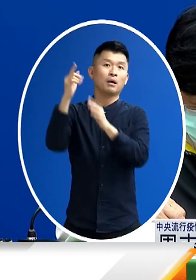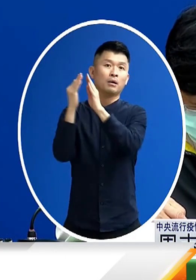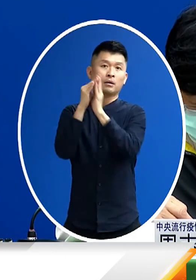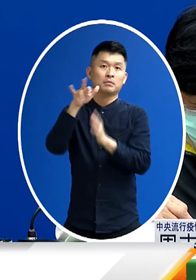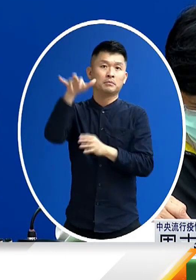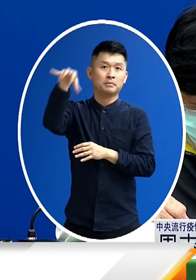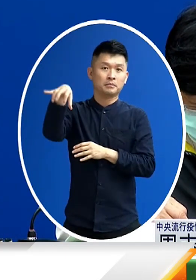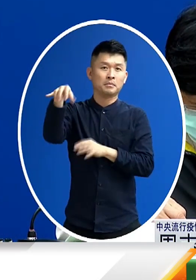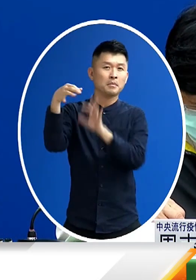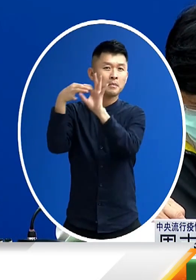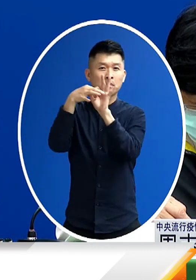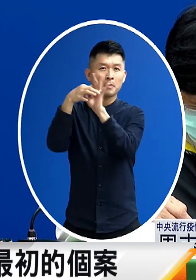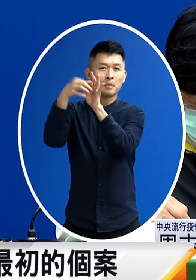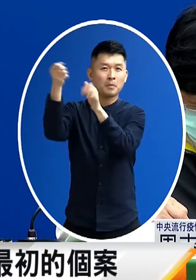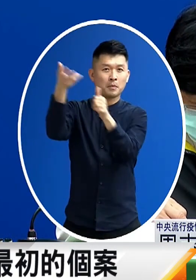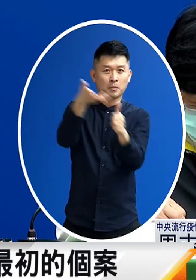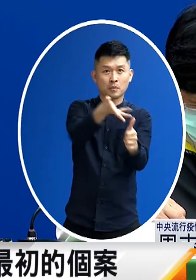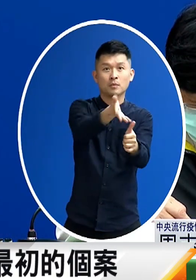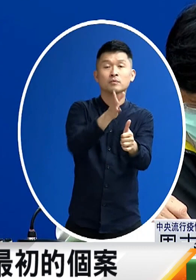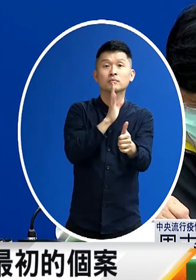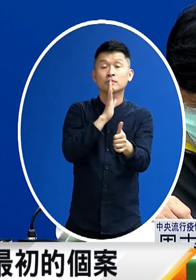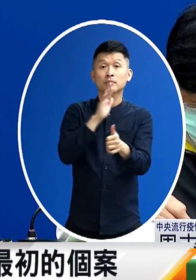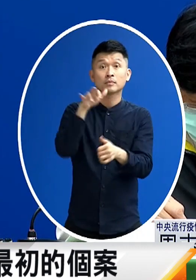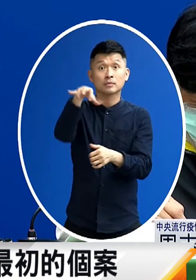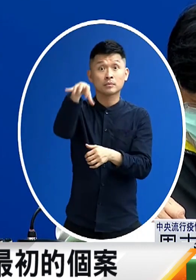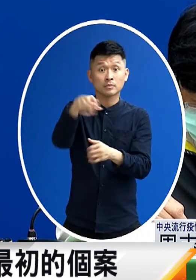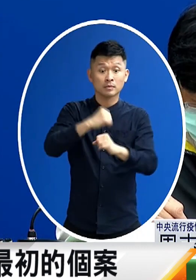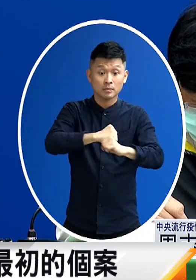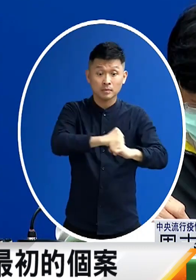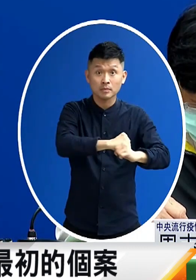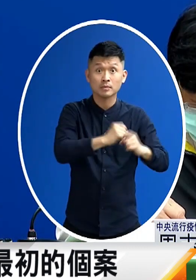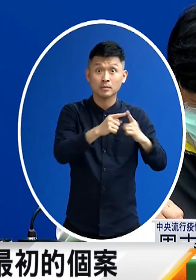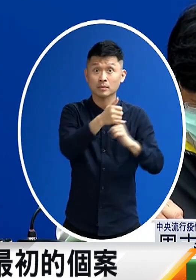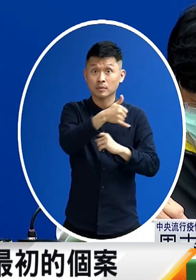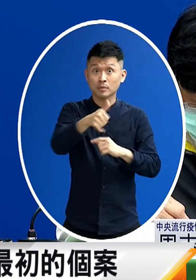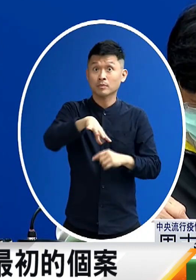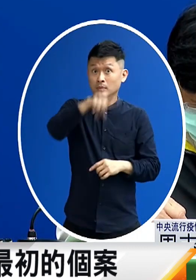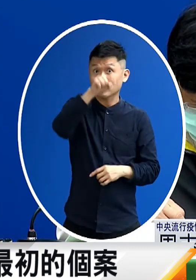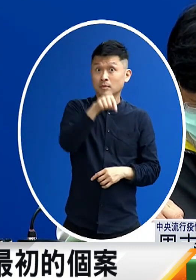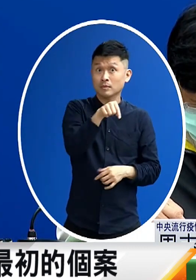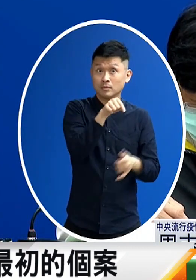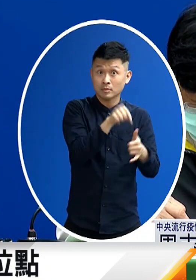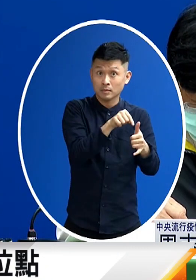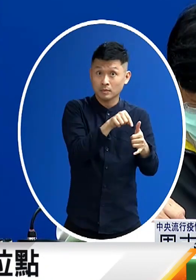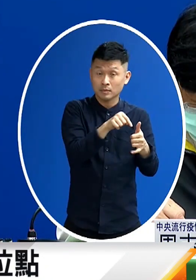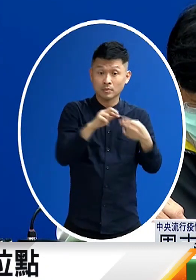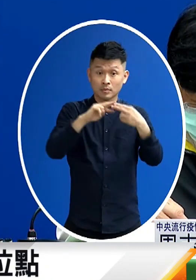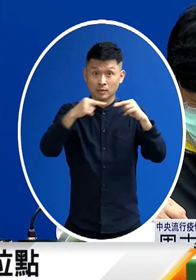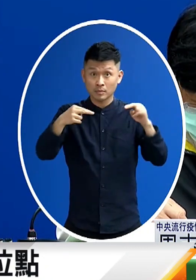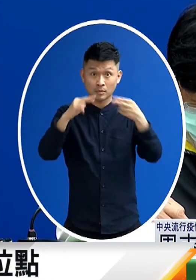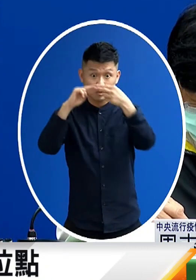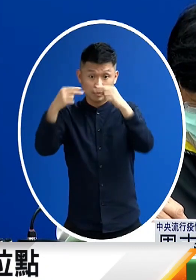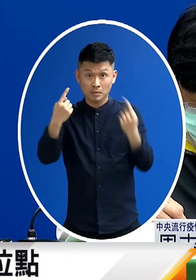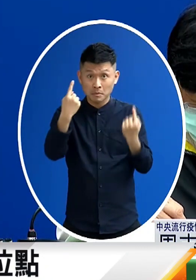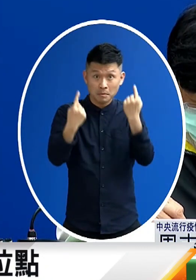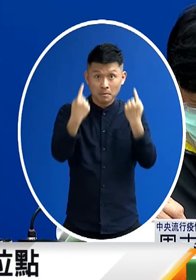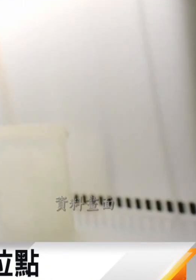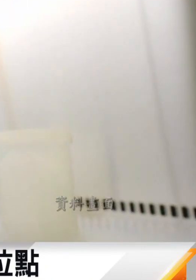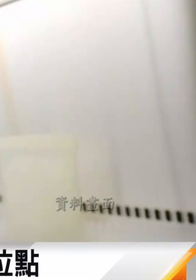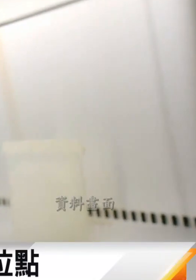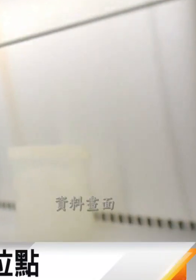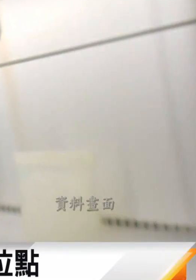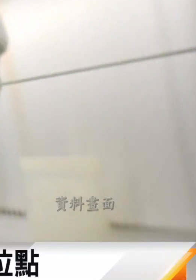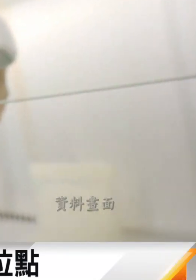关的序列，跟我们这个机场清洁人员的这个最初的这个个案的全基因序列只有相差一个位